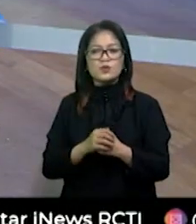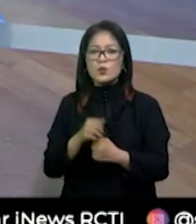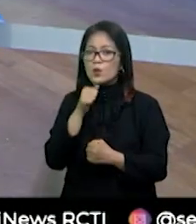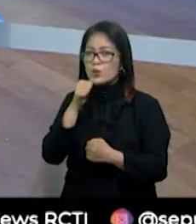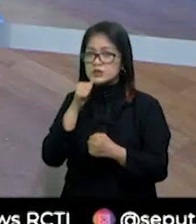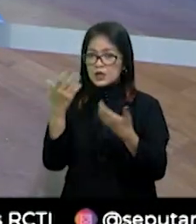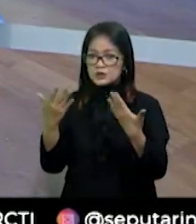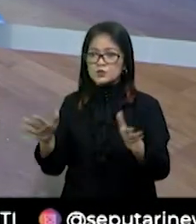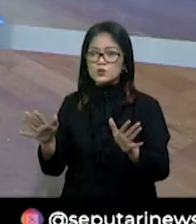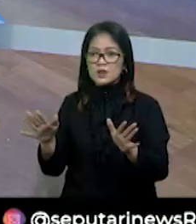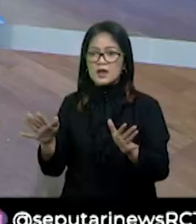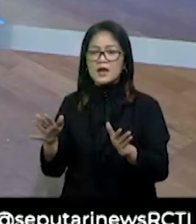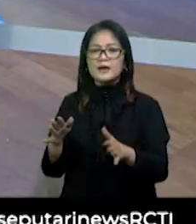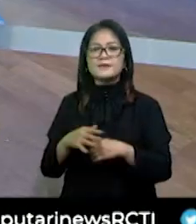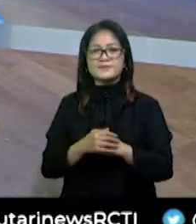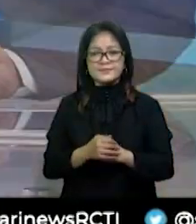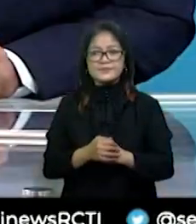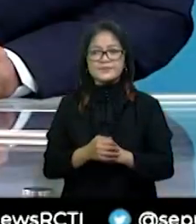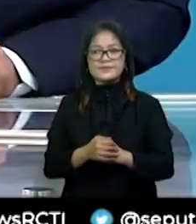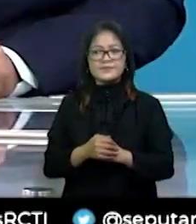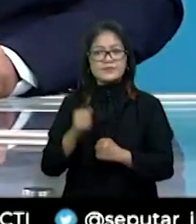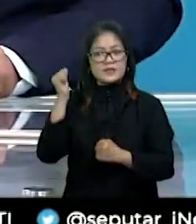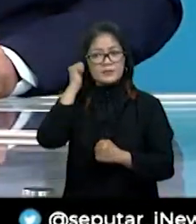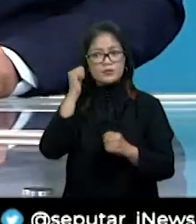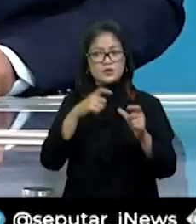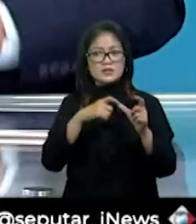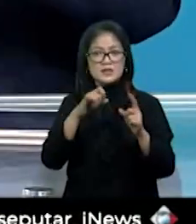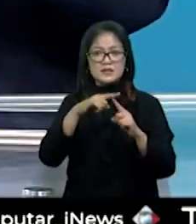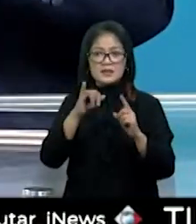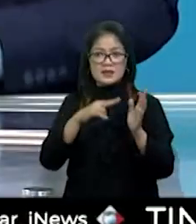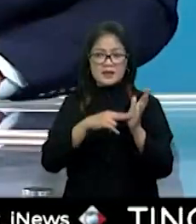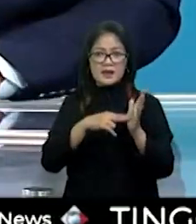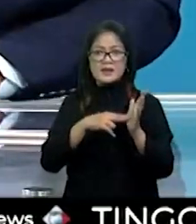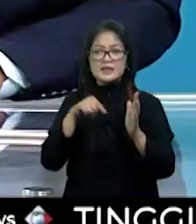Siang. Ya pemirsa, itu tadi Ibu Siti Nadia Tarmizi, juru bicara vaksinasi Kemenkes. Salam sehat selalu Bu ya.